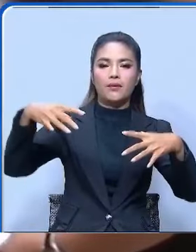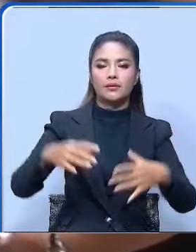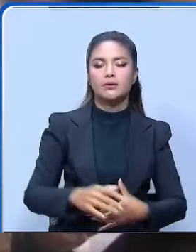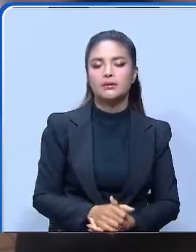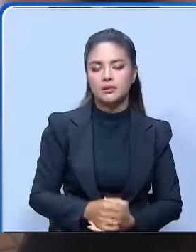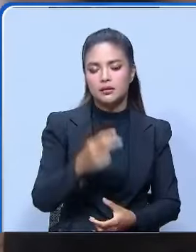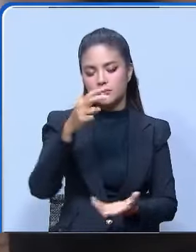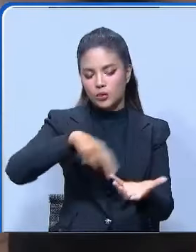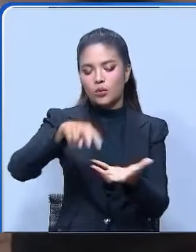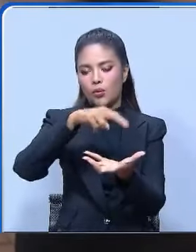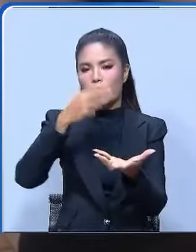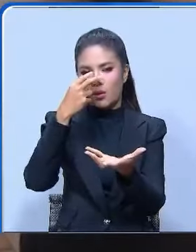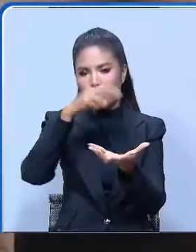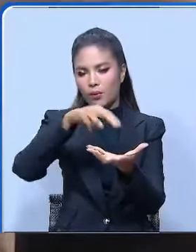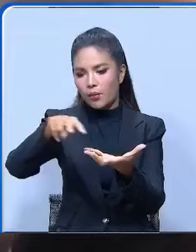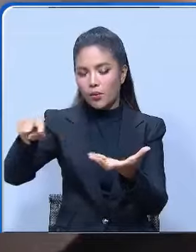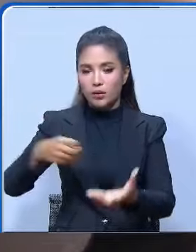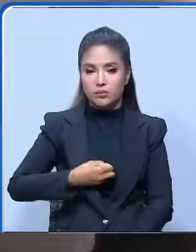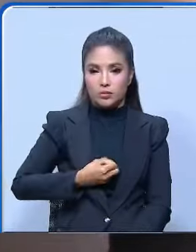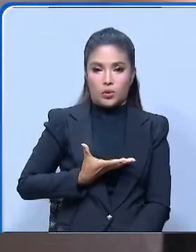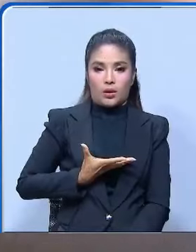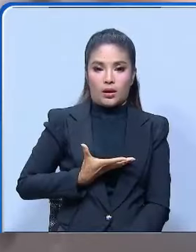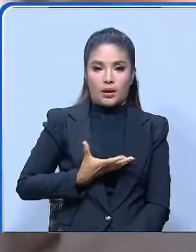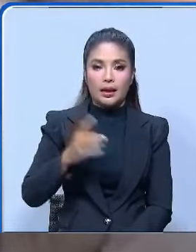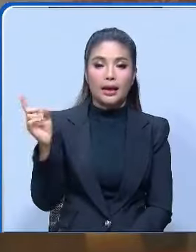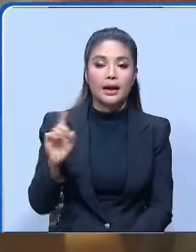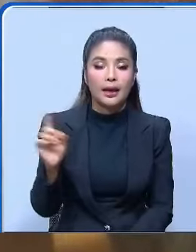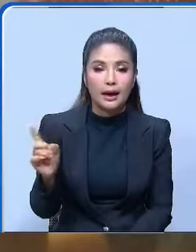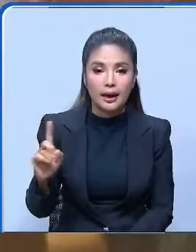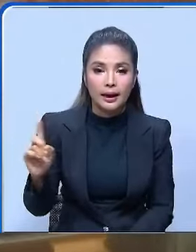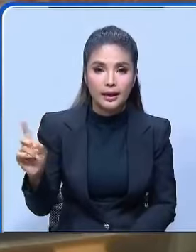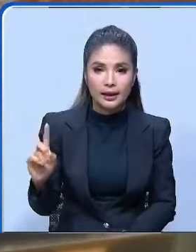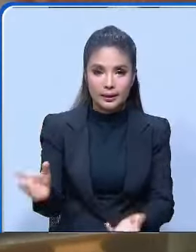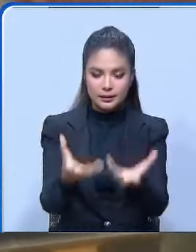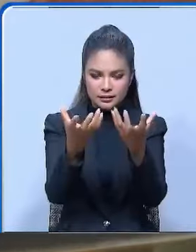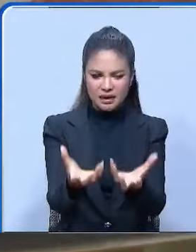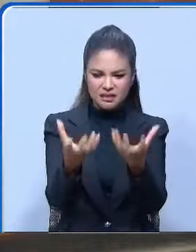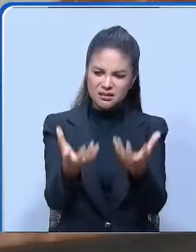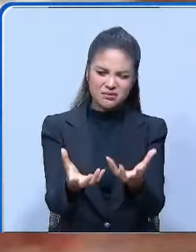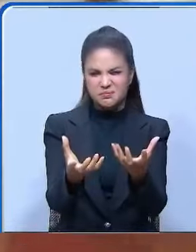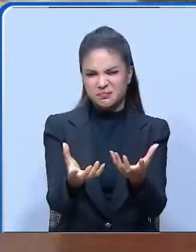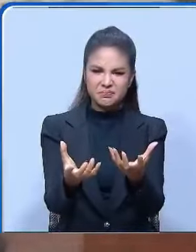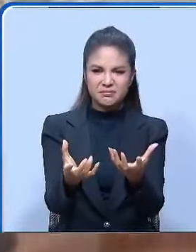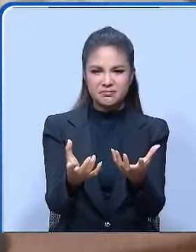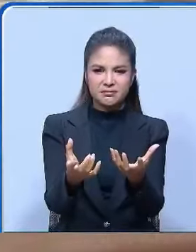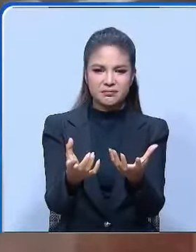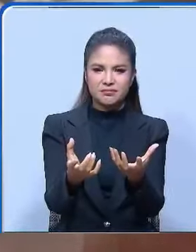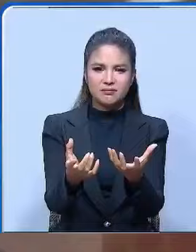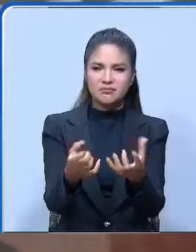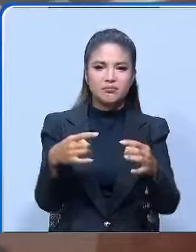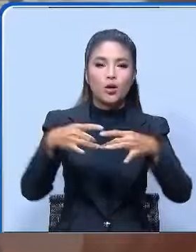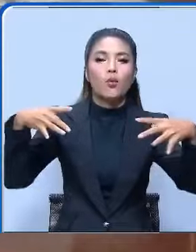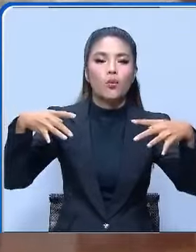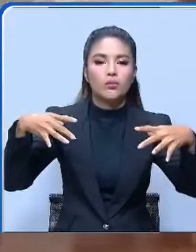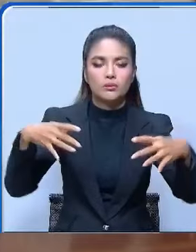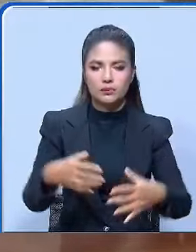ปุ๊บโอ้โหช็อกเลยค่ะเพราะว่าน้ำหนักไม่ได้น้ำหนักทองมันไม่ถึงเวลาไปขายมันก็จะไม่ได้ราคานั่นเองนะคะท